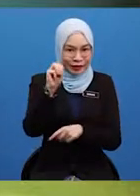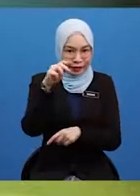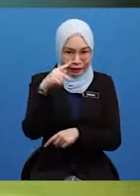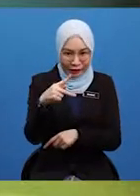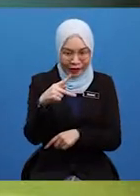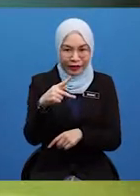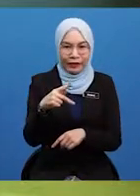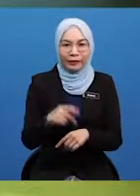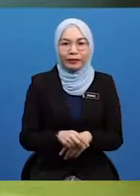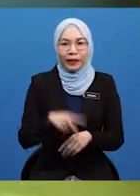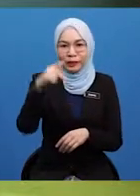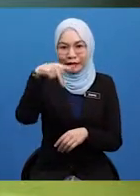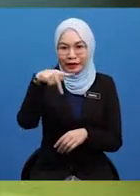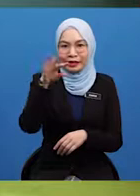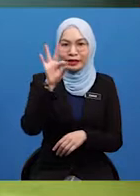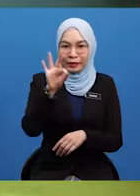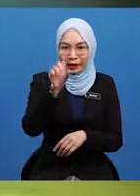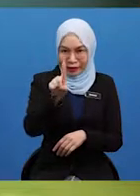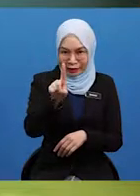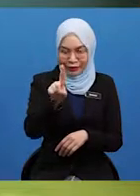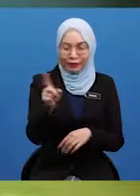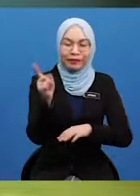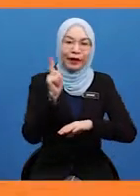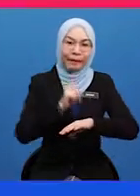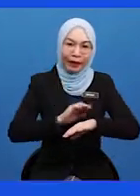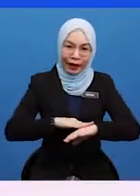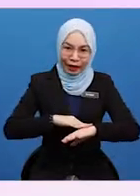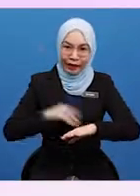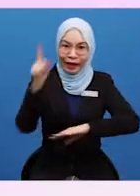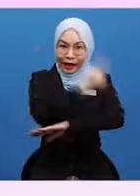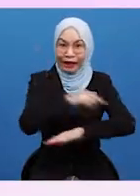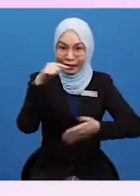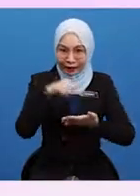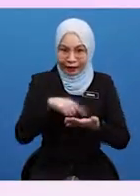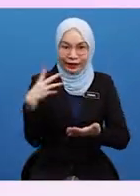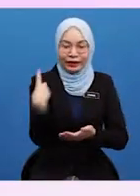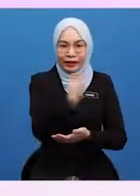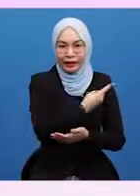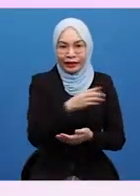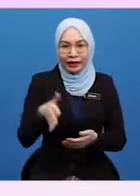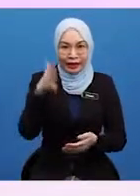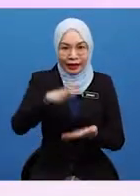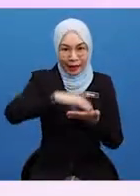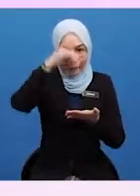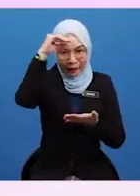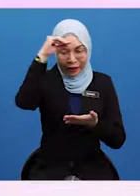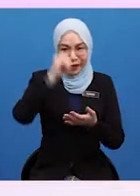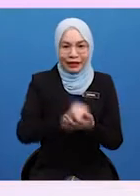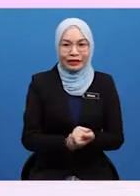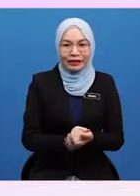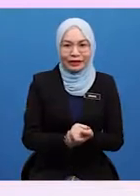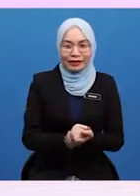presint 91 pada hari ini kita akan mempelajari mengenai telekomunikasi